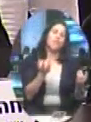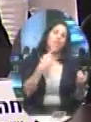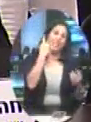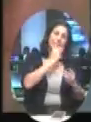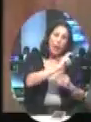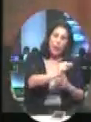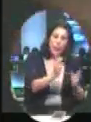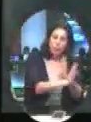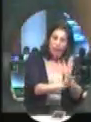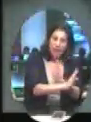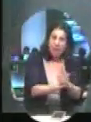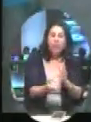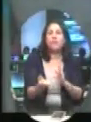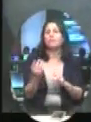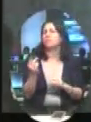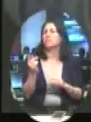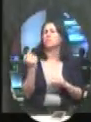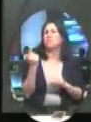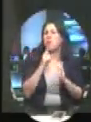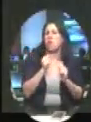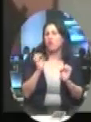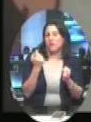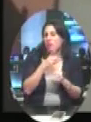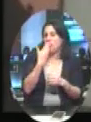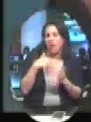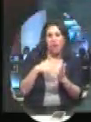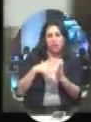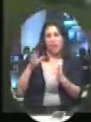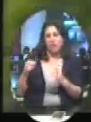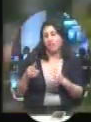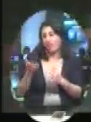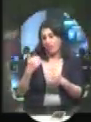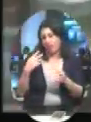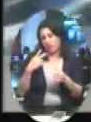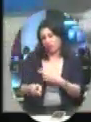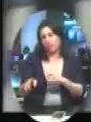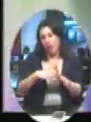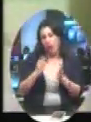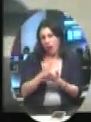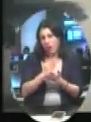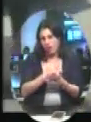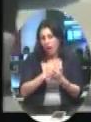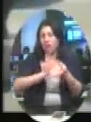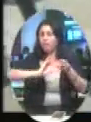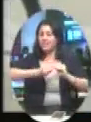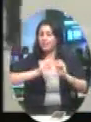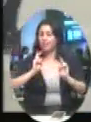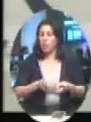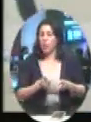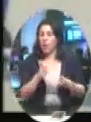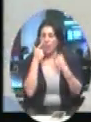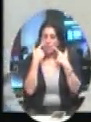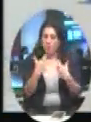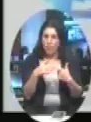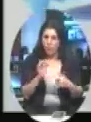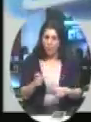להתחזק בעצמך. לא בטוח שאילולי חקירתו של רטס הייתה עוברת בכזו קלות החלטה מעין זו, המצמצמת את יכולת הפיקוח של